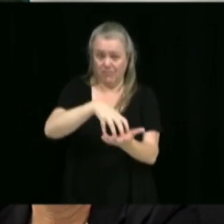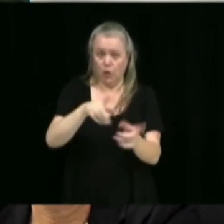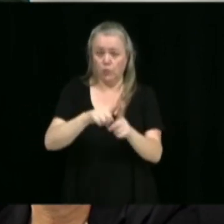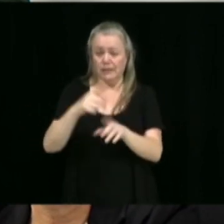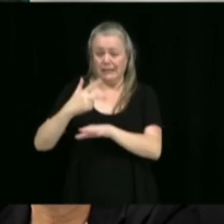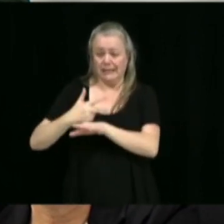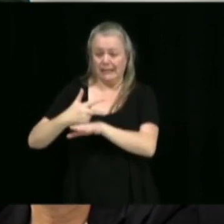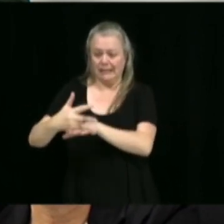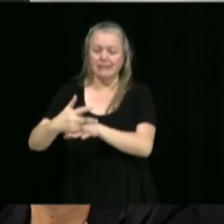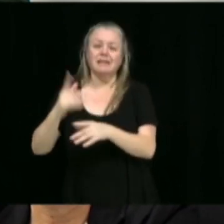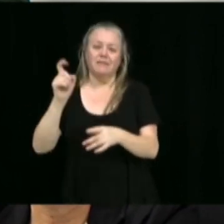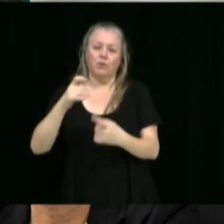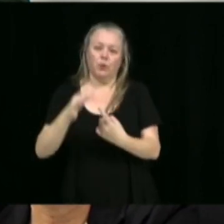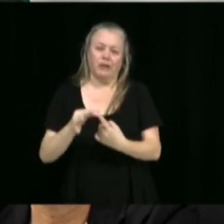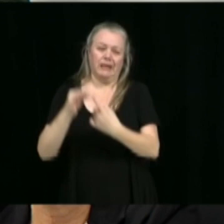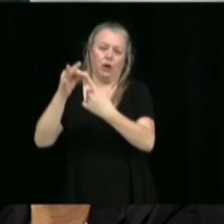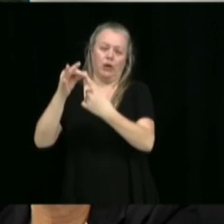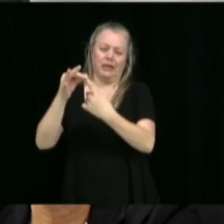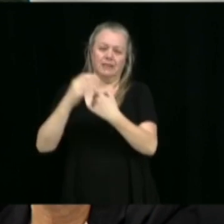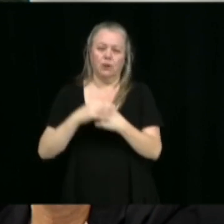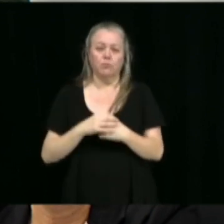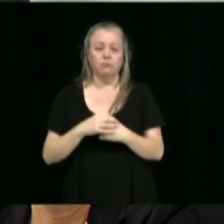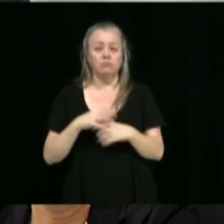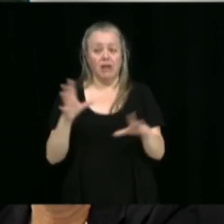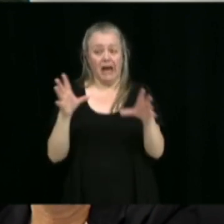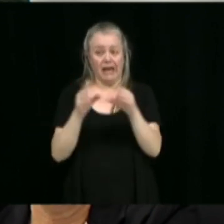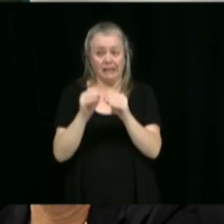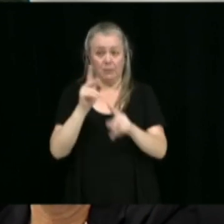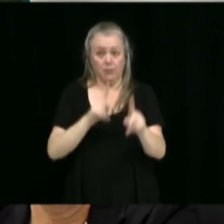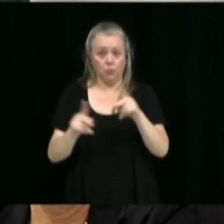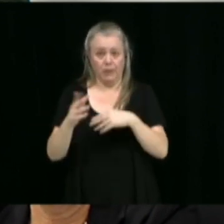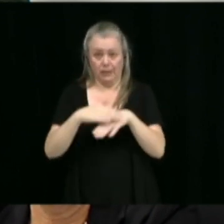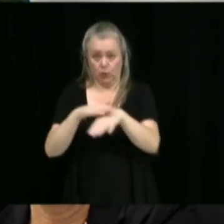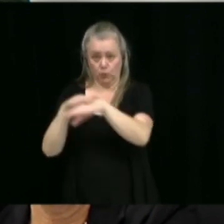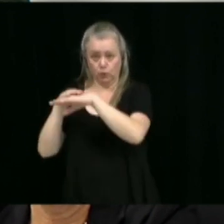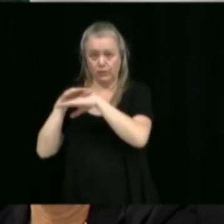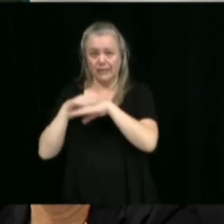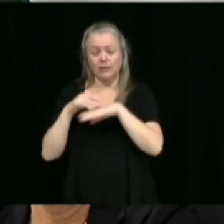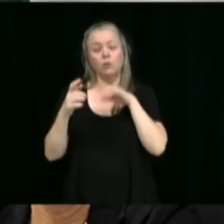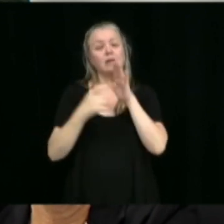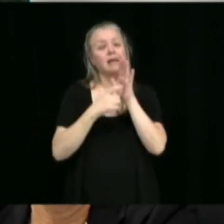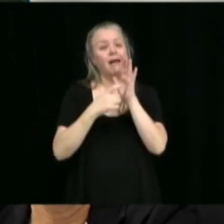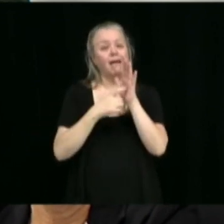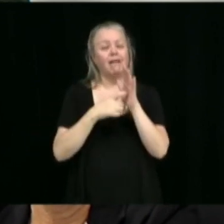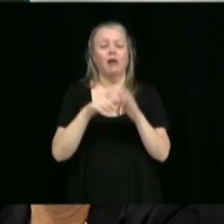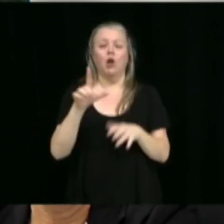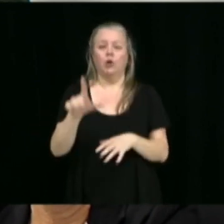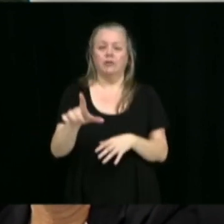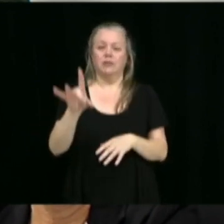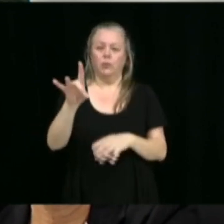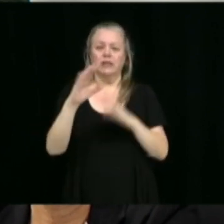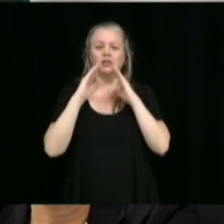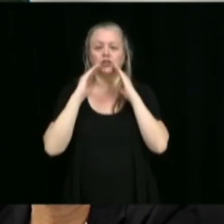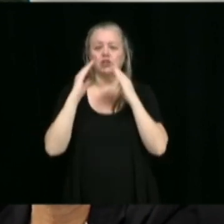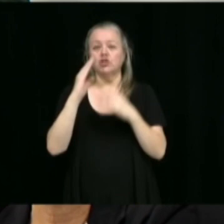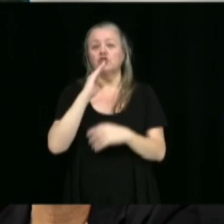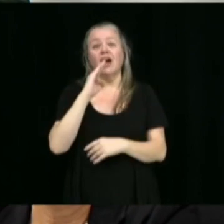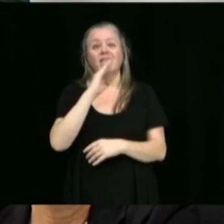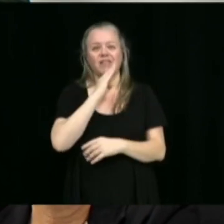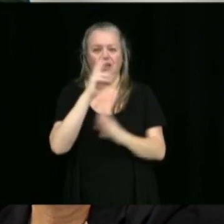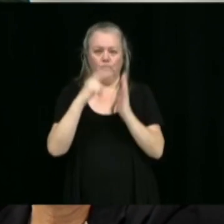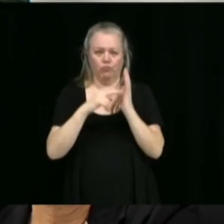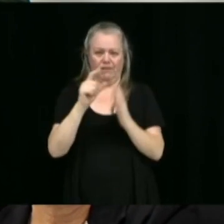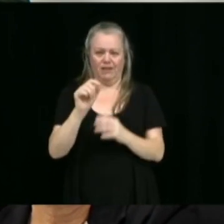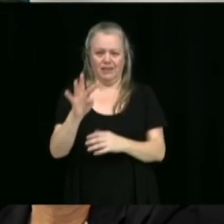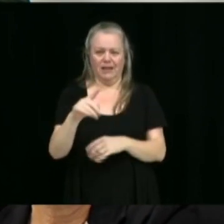sont dérogatoires. L'Assemblée publique de consultation prévue pour ce projet de résolution aura lieu le lundi 8 janvier 2024 à